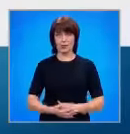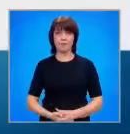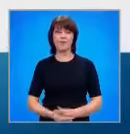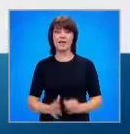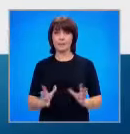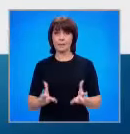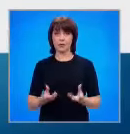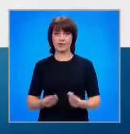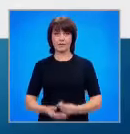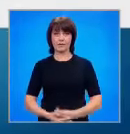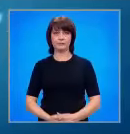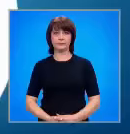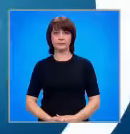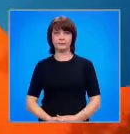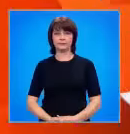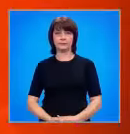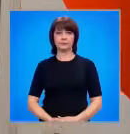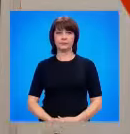нас започва.